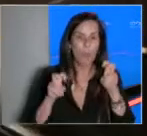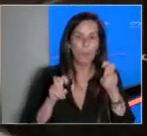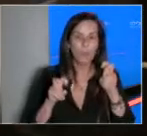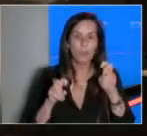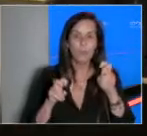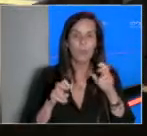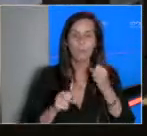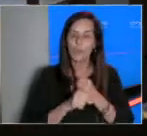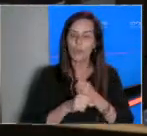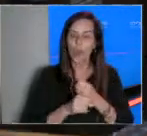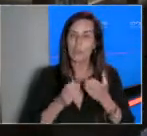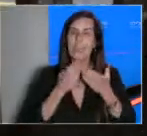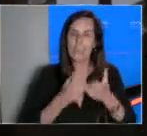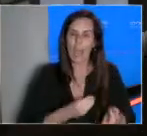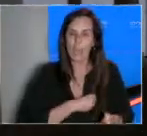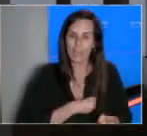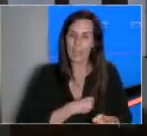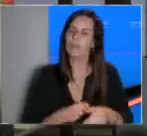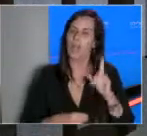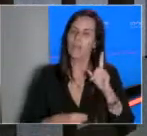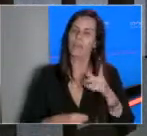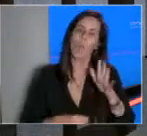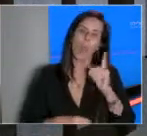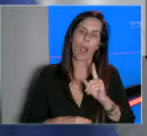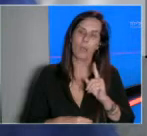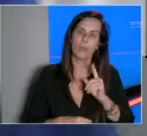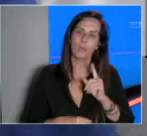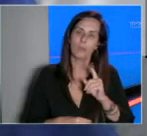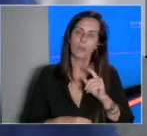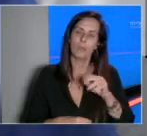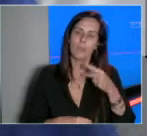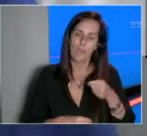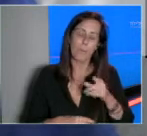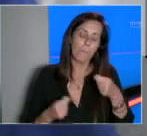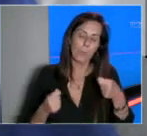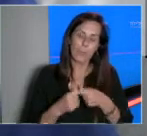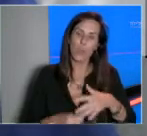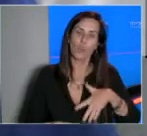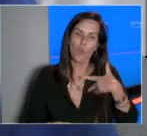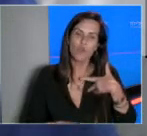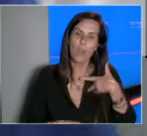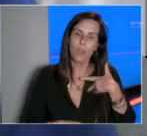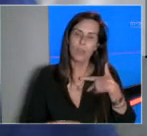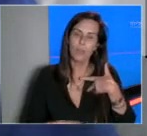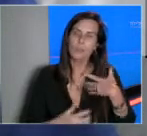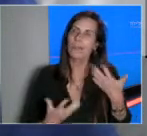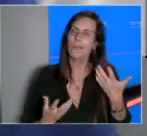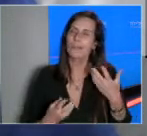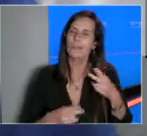ובנייה סביב חבילה הומניטרית, אז יכול להיות פה לפחות מבחינת תחושה של